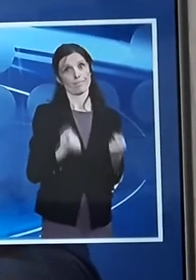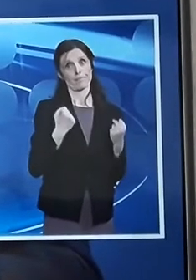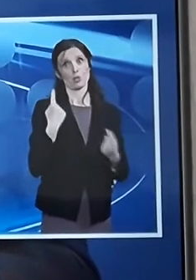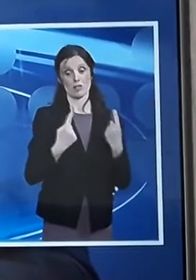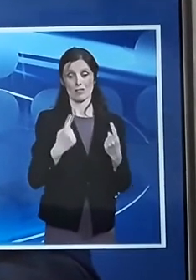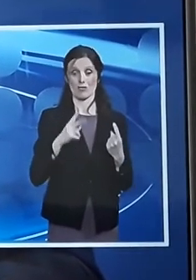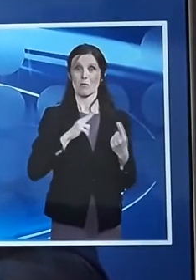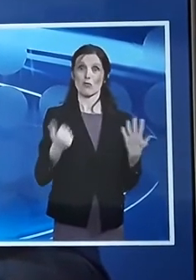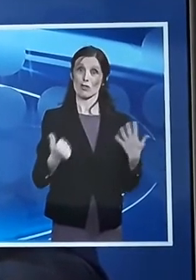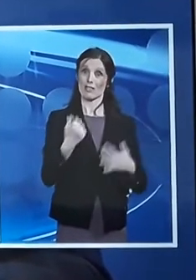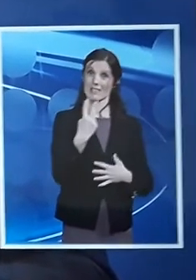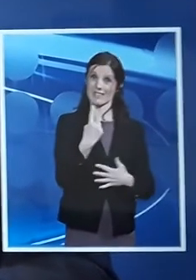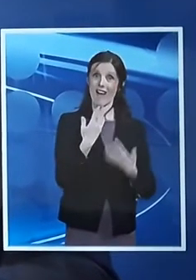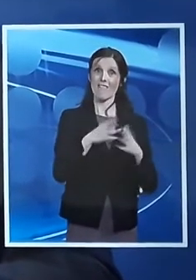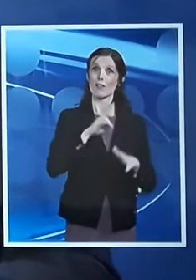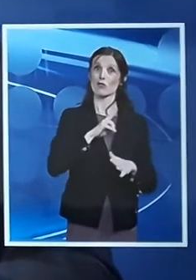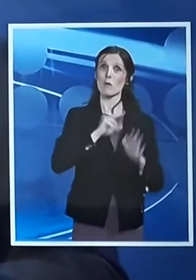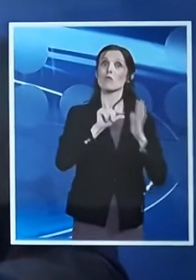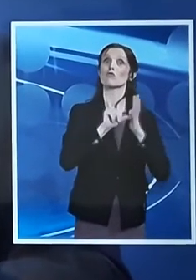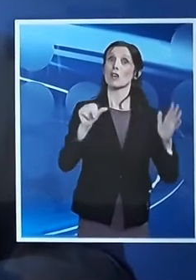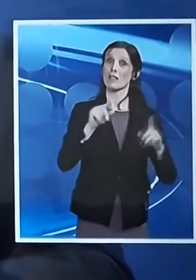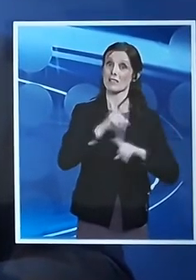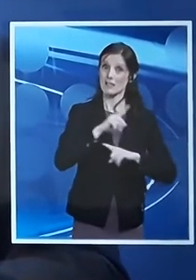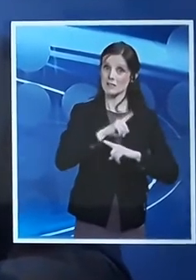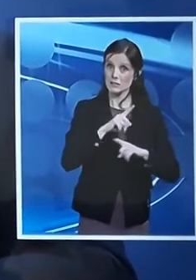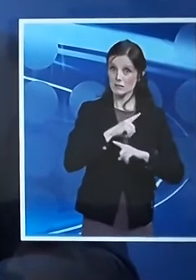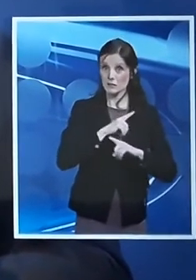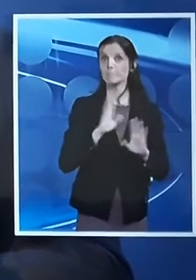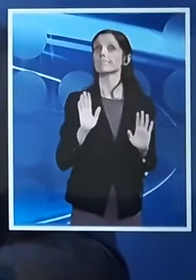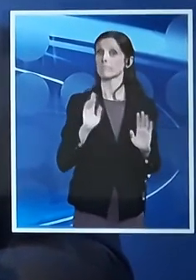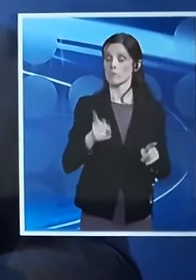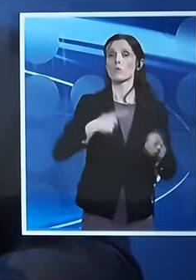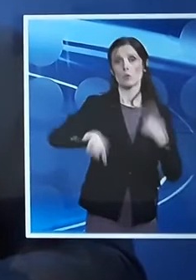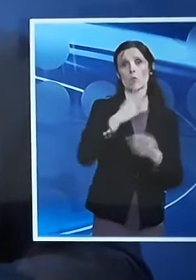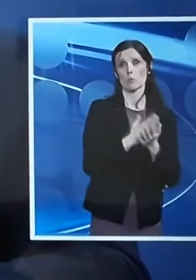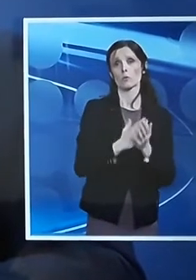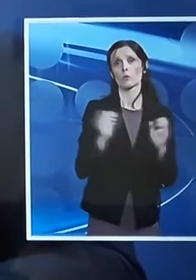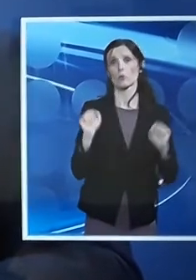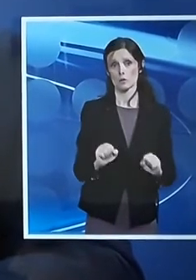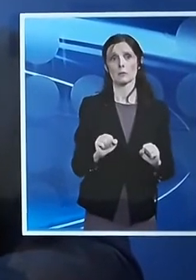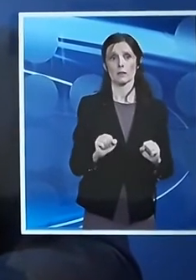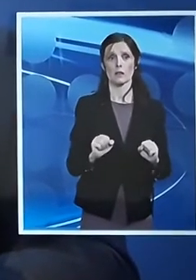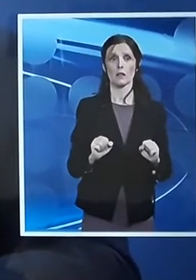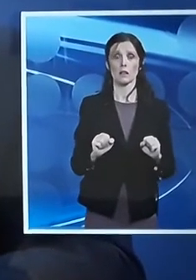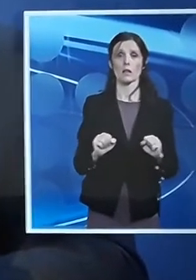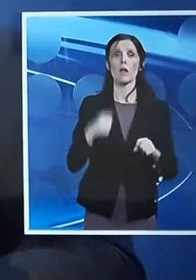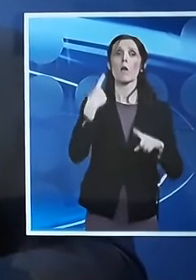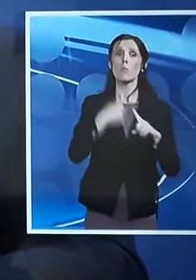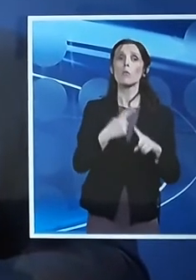imamo 16 umrlih, moramo da budemo ozbiljni. Dobro je i to što